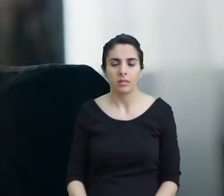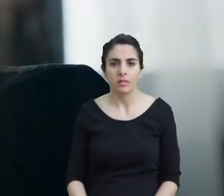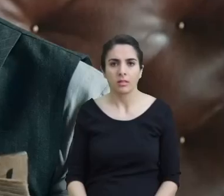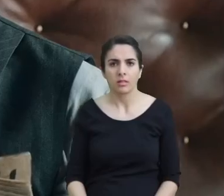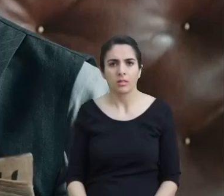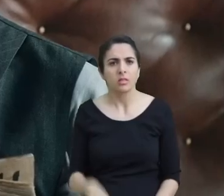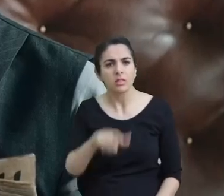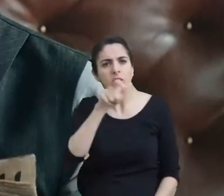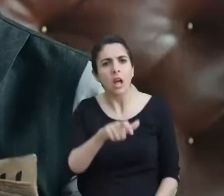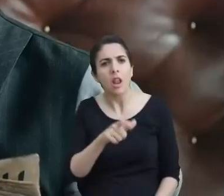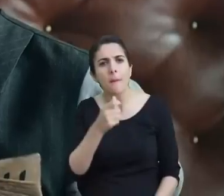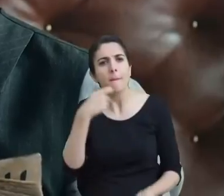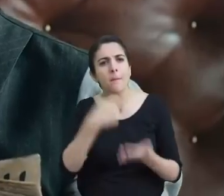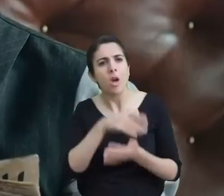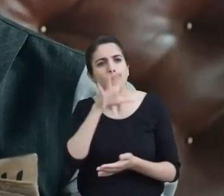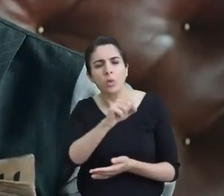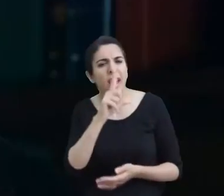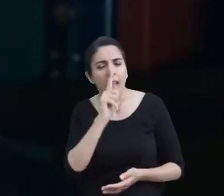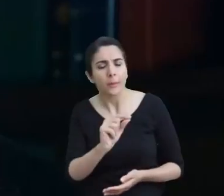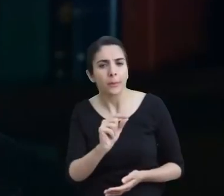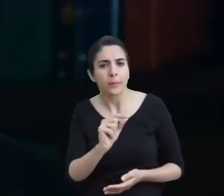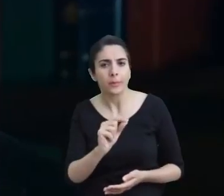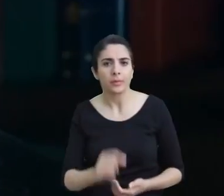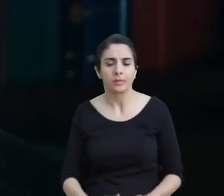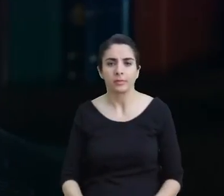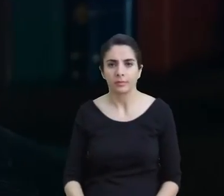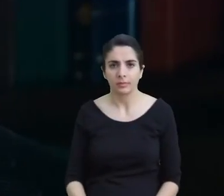Şimdi. Seni kim tuttu?